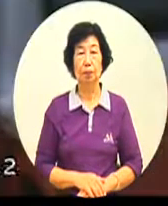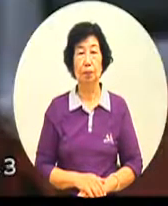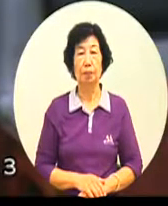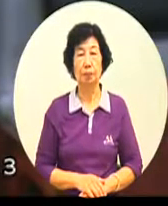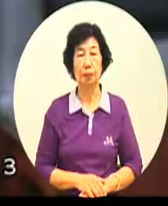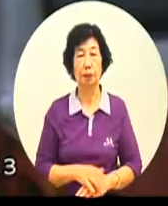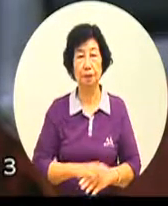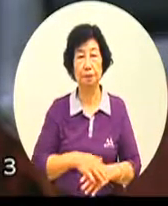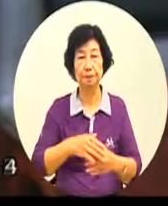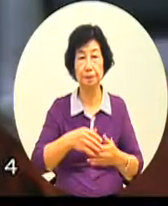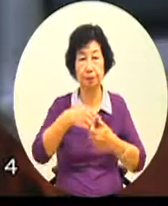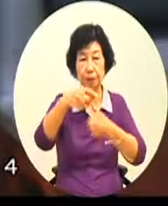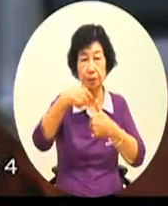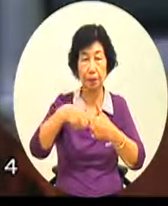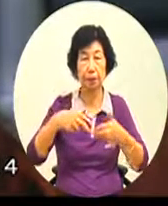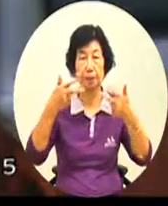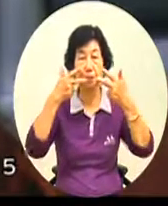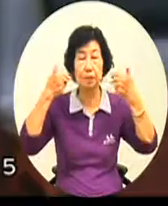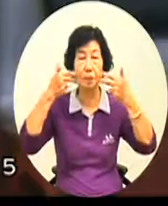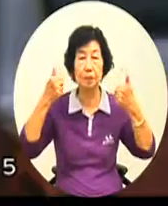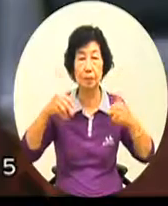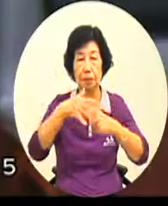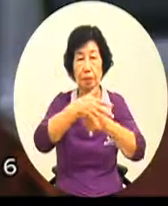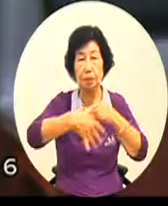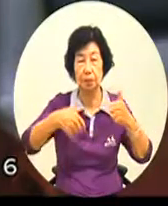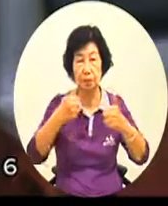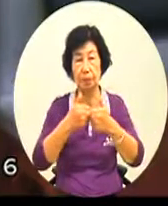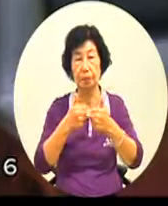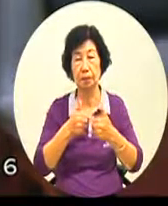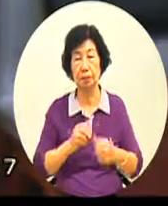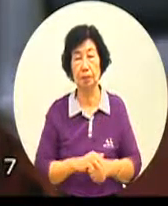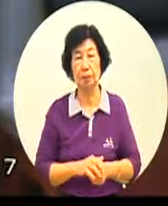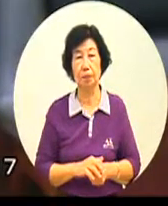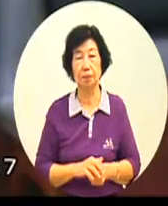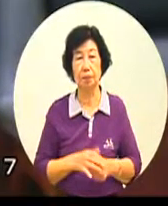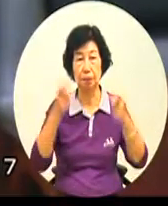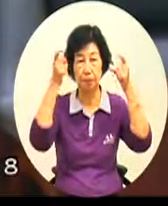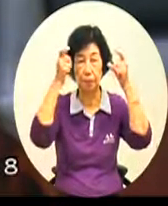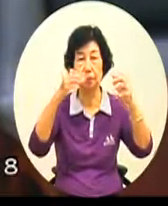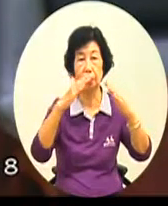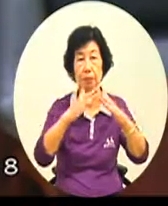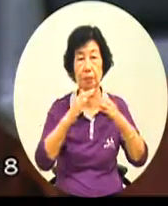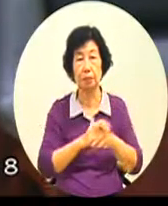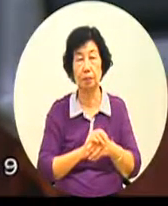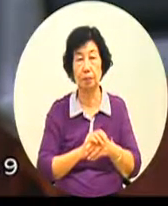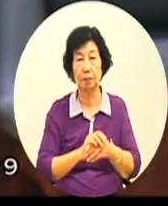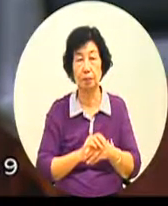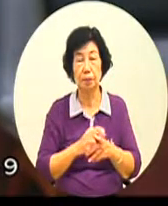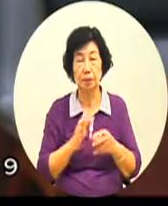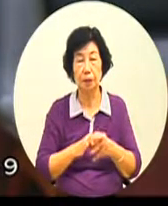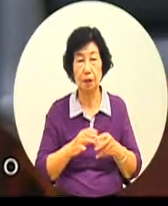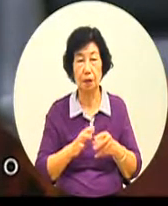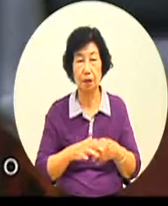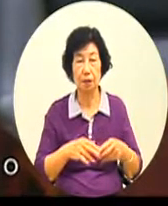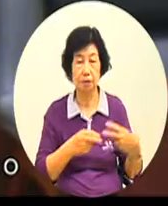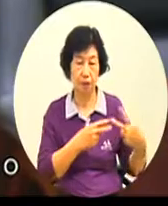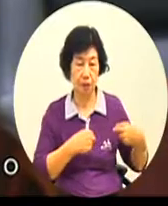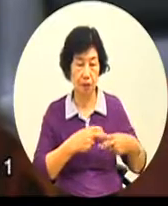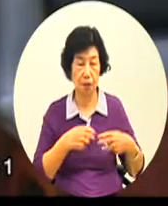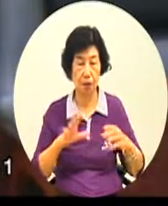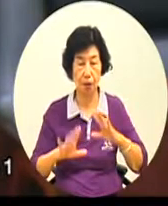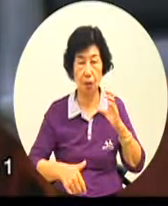的哈，刚刚在这边有报告一点，就是说，在这个高雄市，因为这个小英总统的这个政策的部分哈，